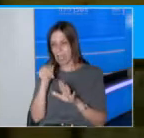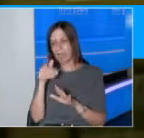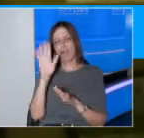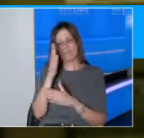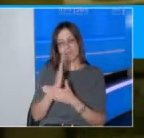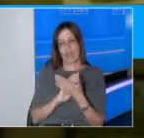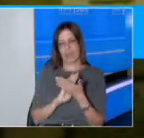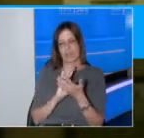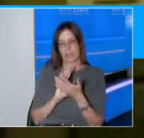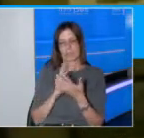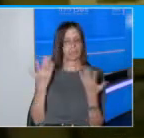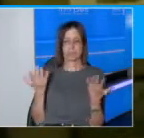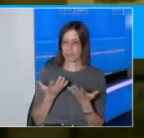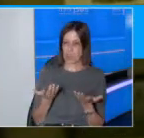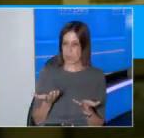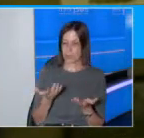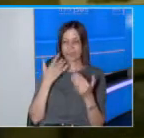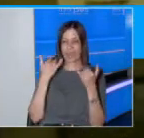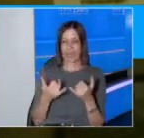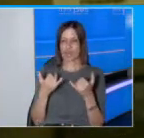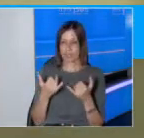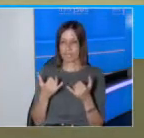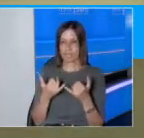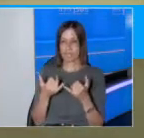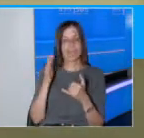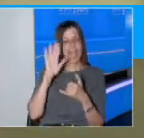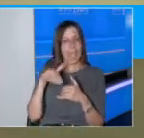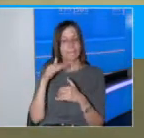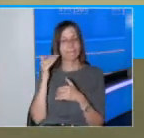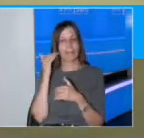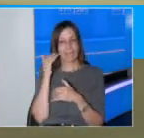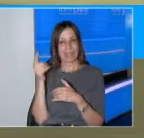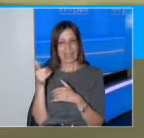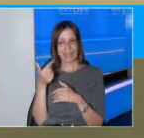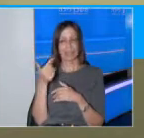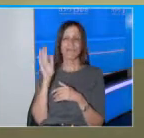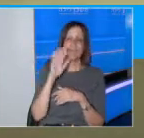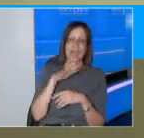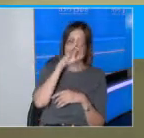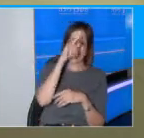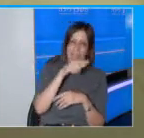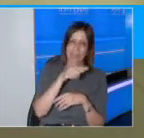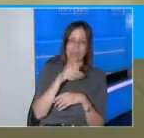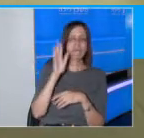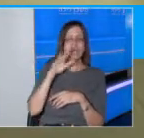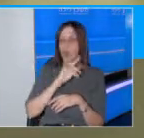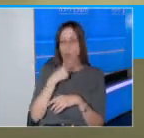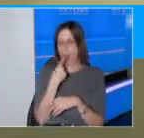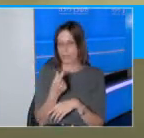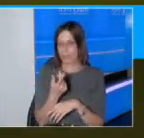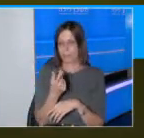חלקית. ומה קורה? כרגע הרי גם האמריקאים וגם האיראנים, למרות שהם לא אומרים את